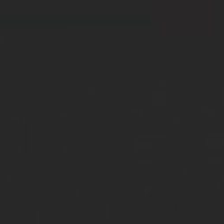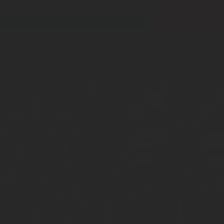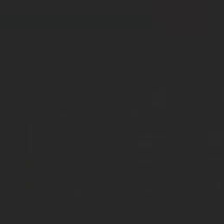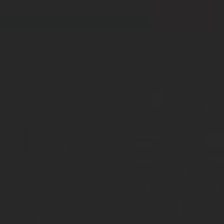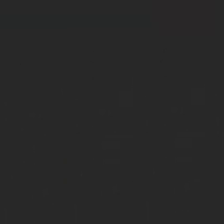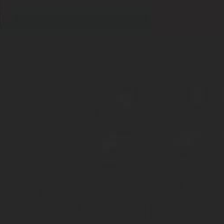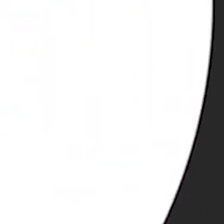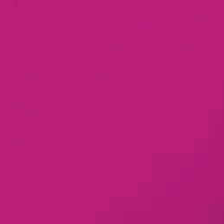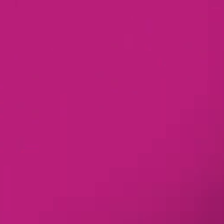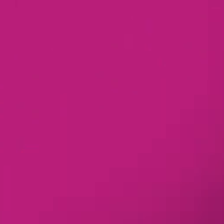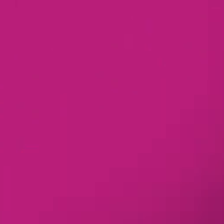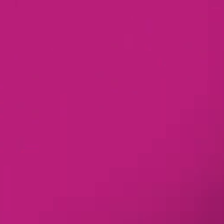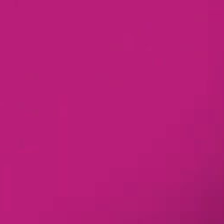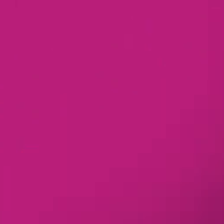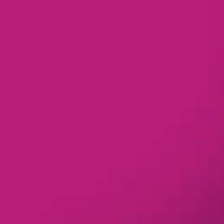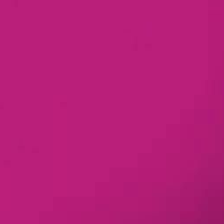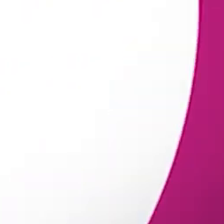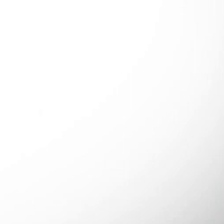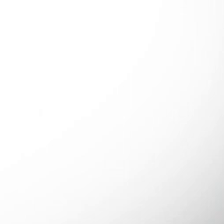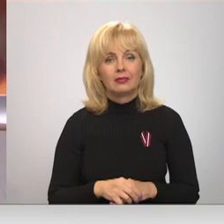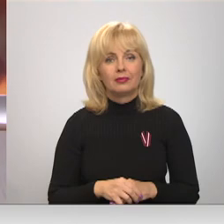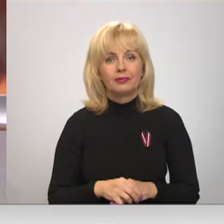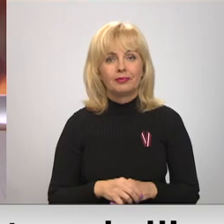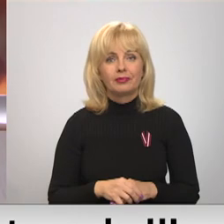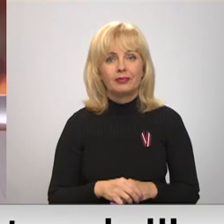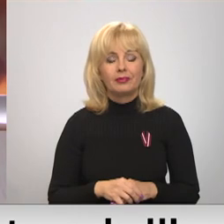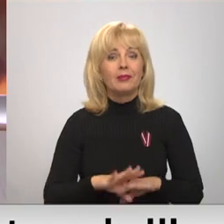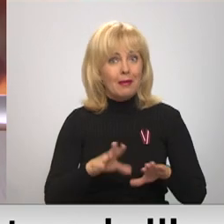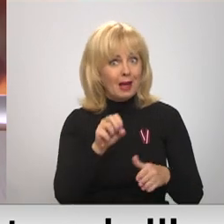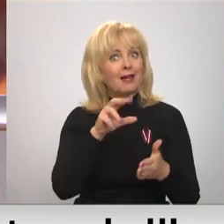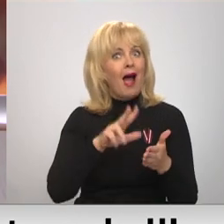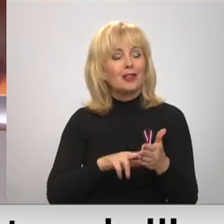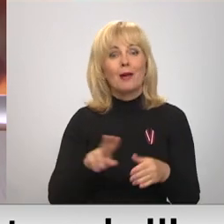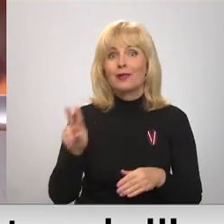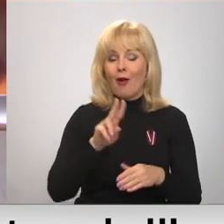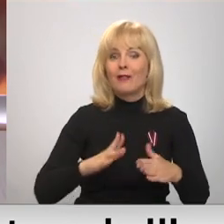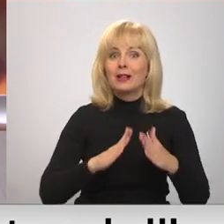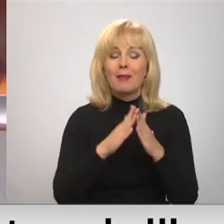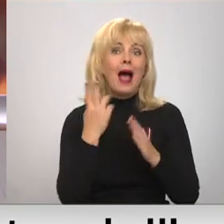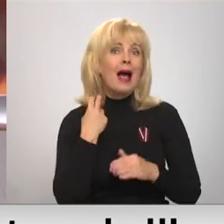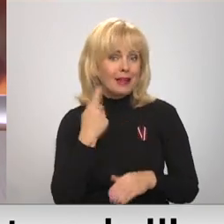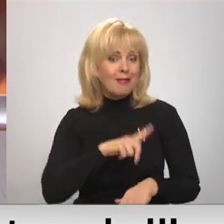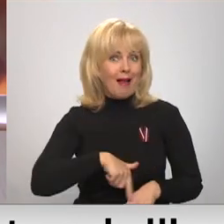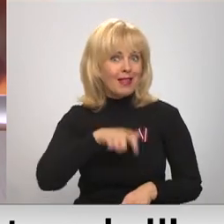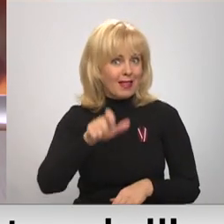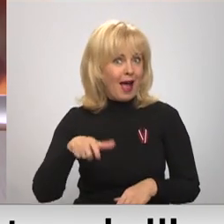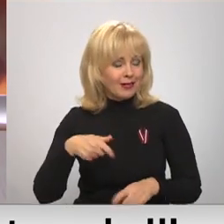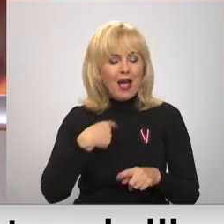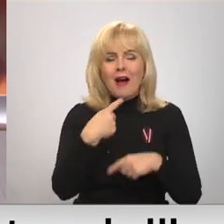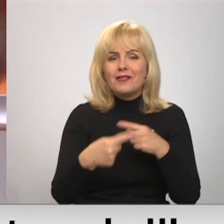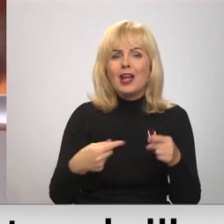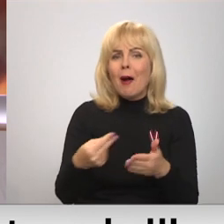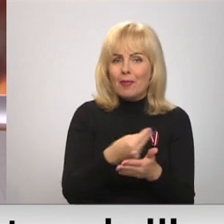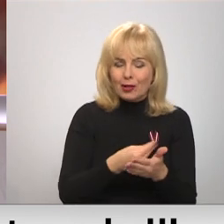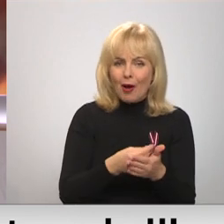Re, viss ēters ir te! Bet 18. novembra svinības Lielbritānijas latviešiem vienmēr nozīmējušas